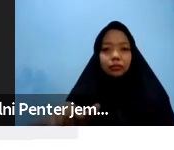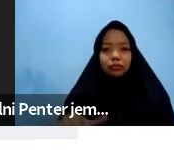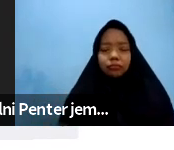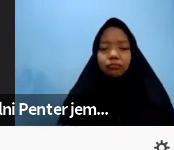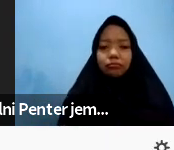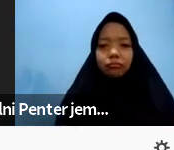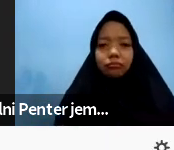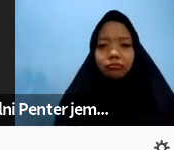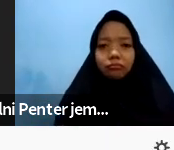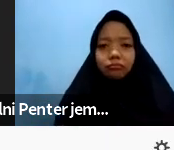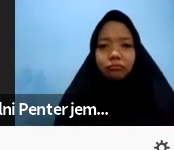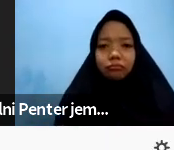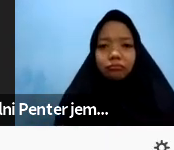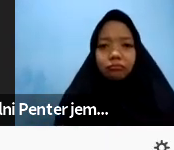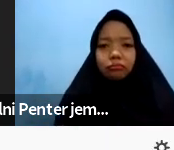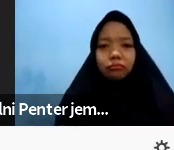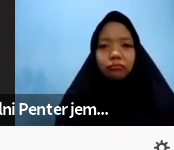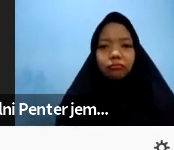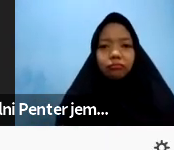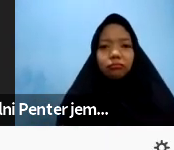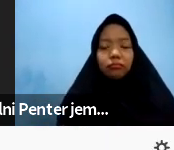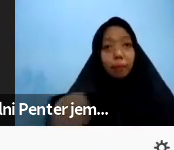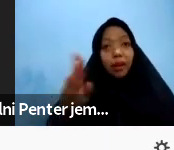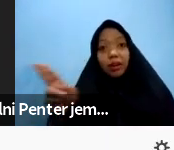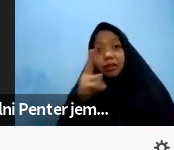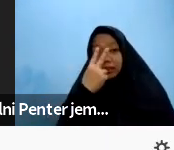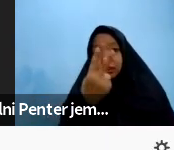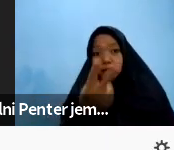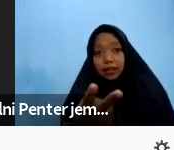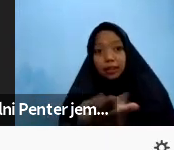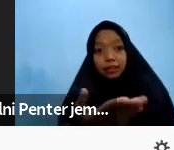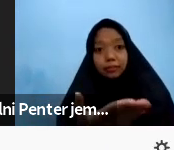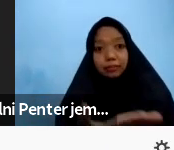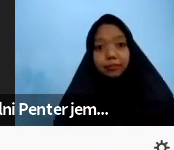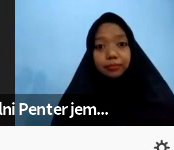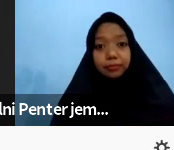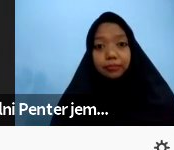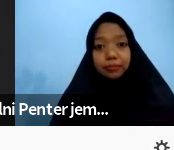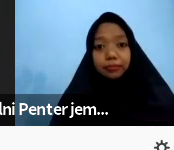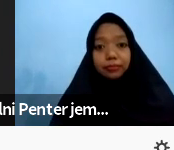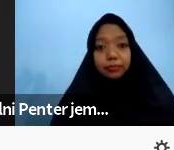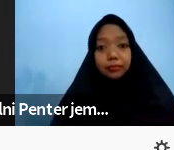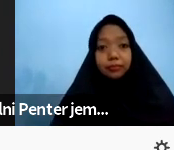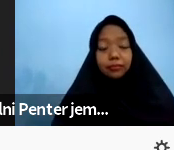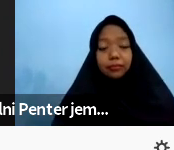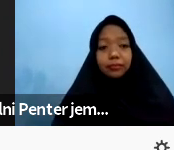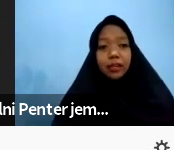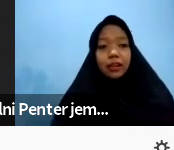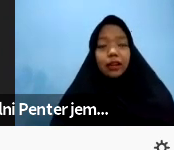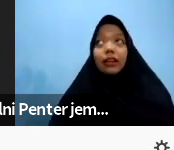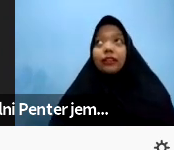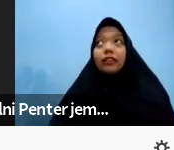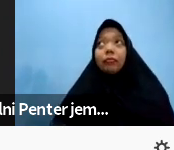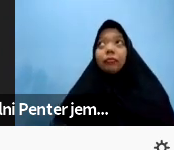terlihat kosong Hai bisa ya saya ketik TTP ya Iya Bu